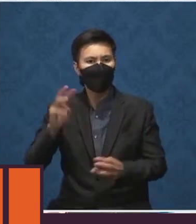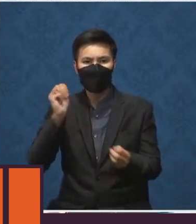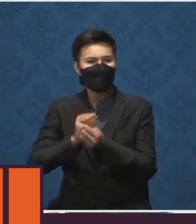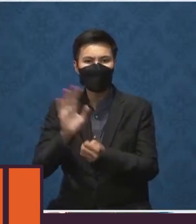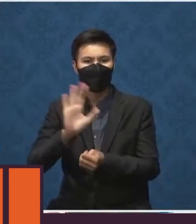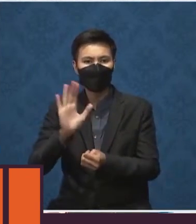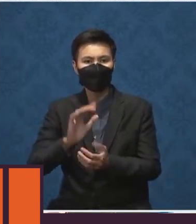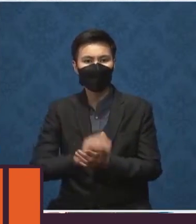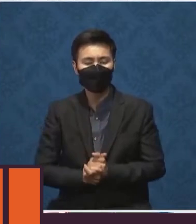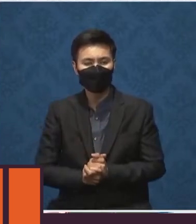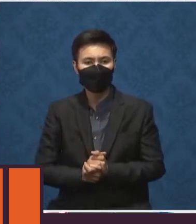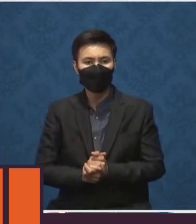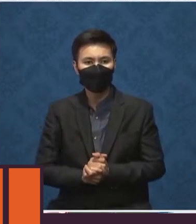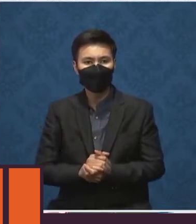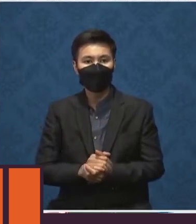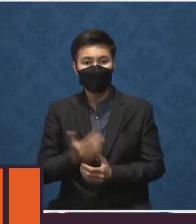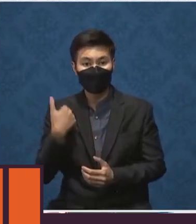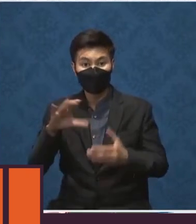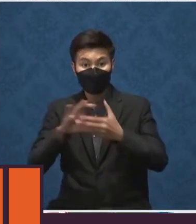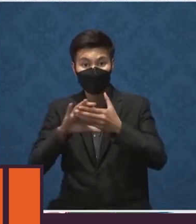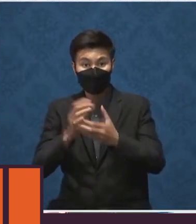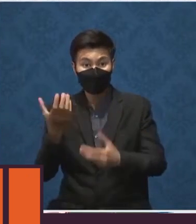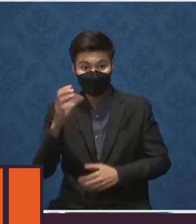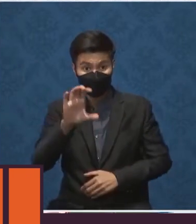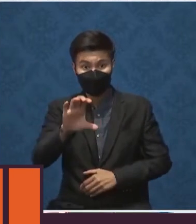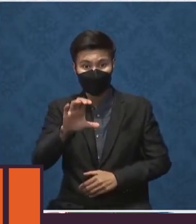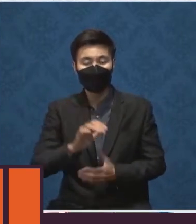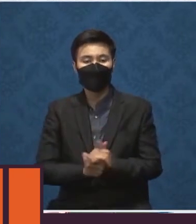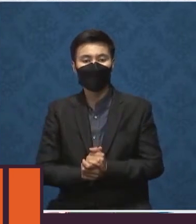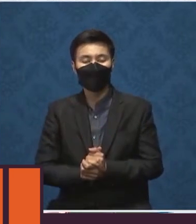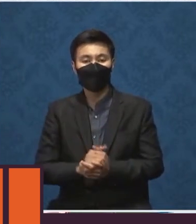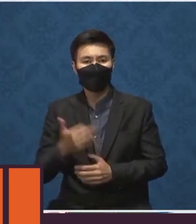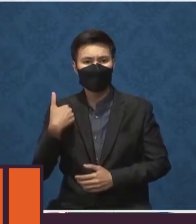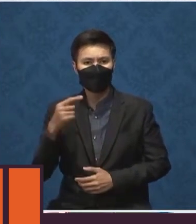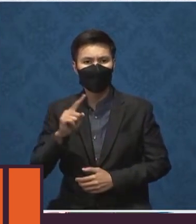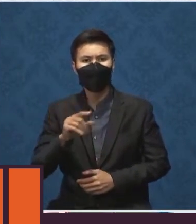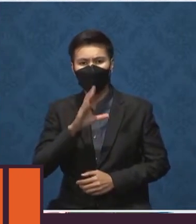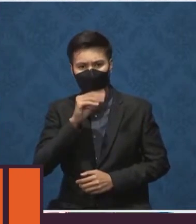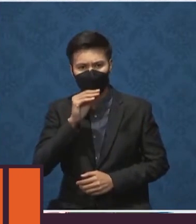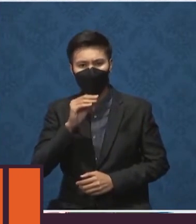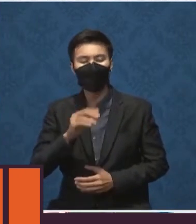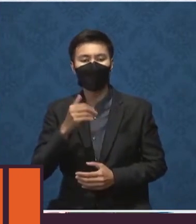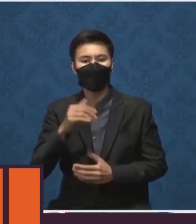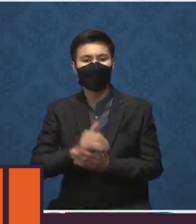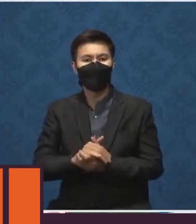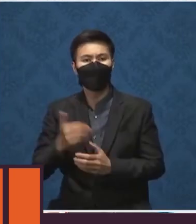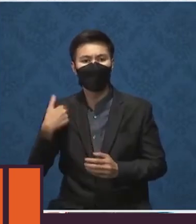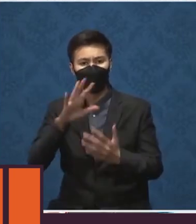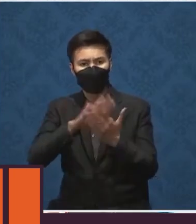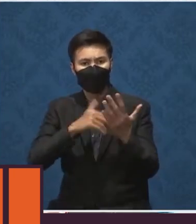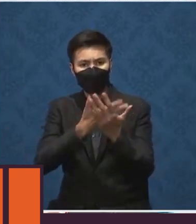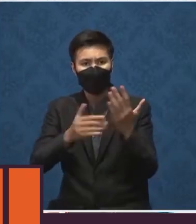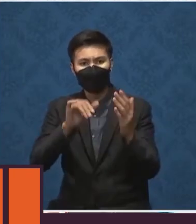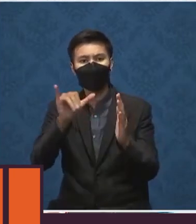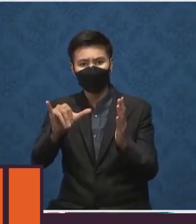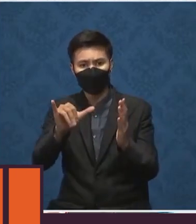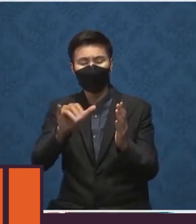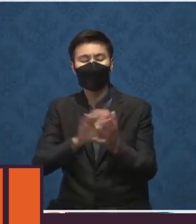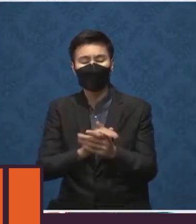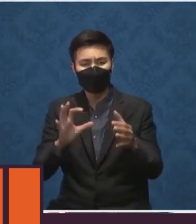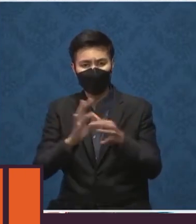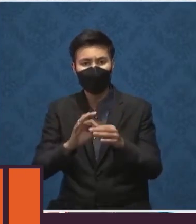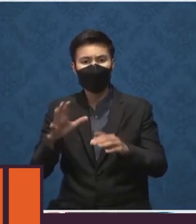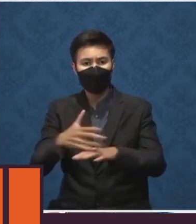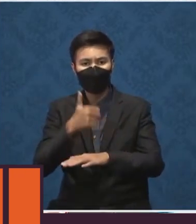กมในแผนงานยธษาที่มีชื่อวพทนาและเสิมสรางการเมือง